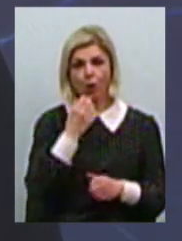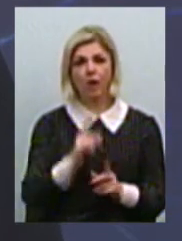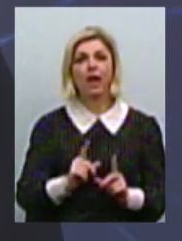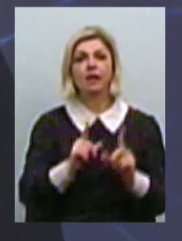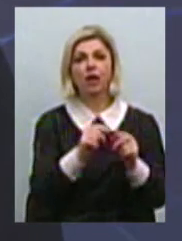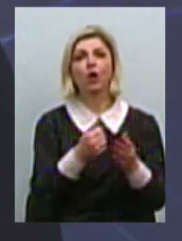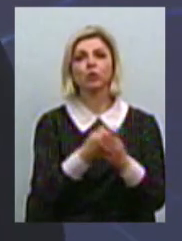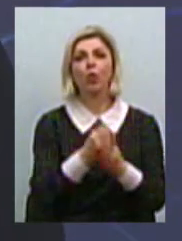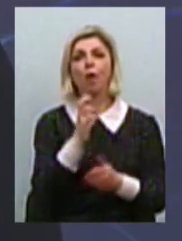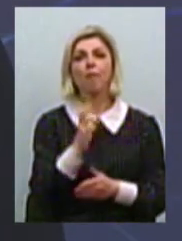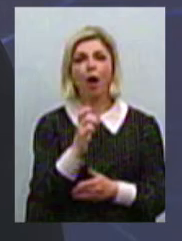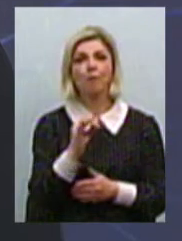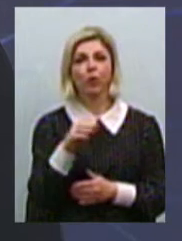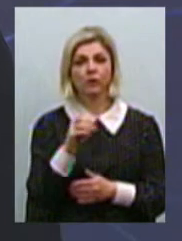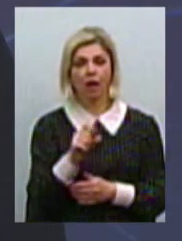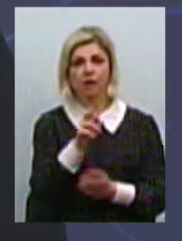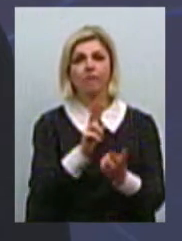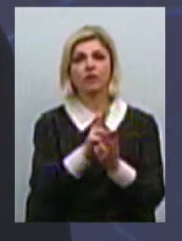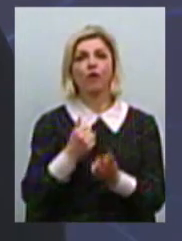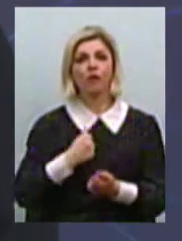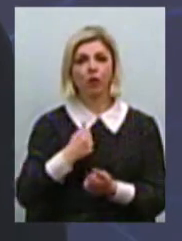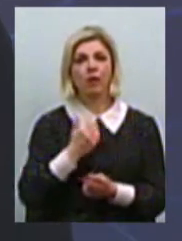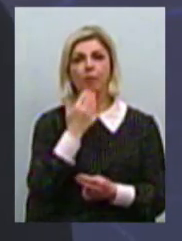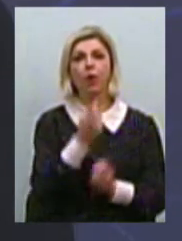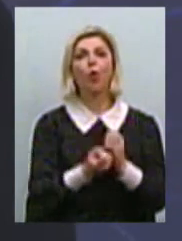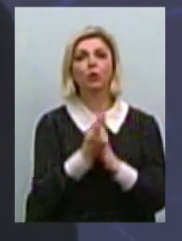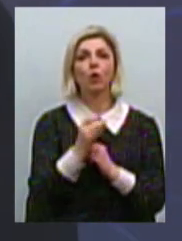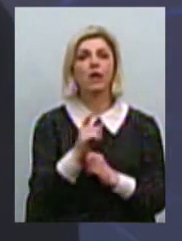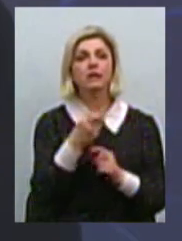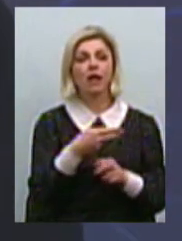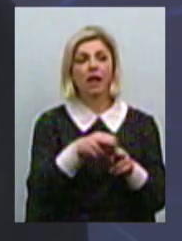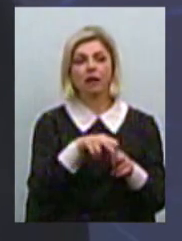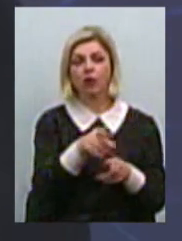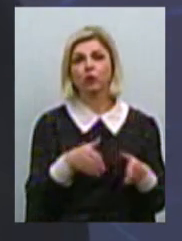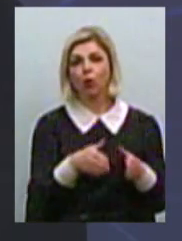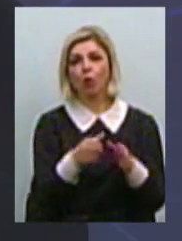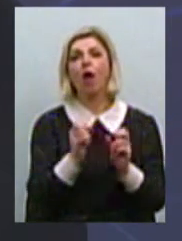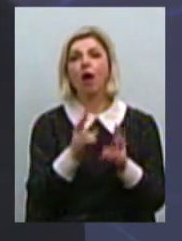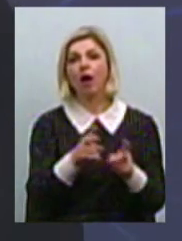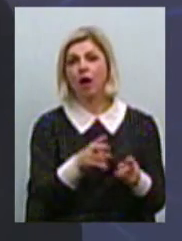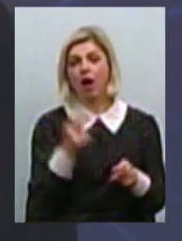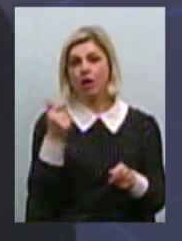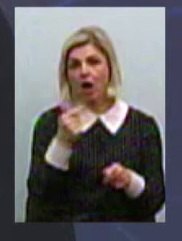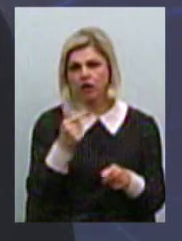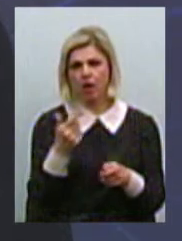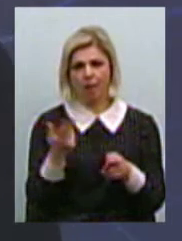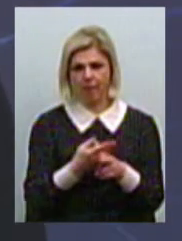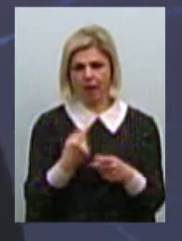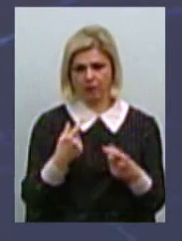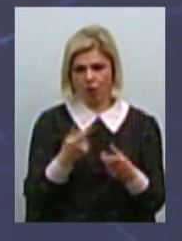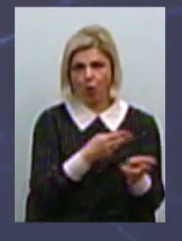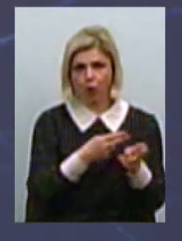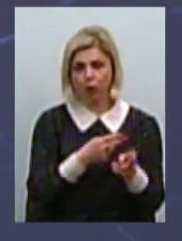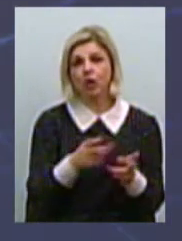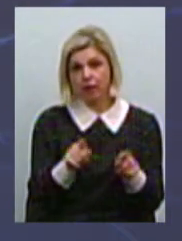і їх зустріли військовики і сказали, ви звідки виїжджали? Ну, от з тієї дороги, а як ви звідки виїхали? Цивільні, без зброї, без нічого. Ну, от так, Бог